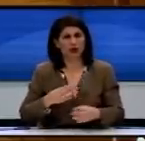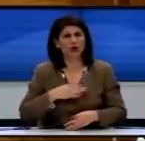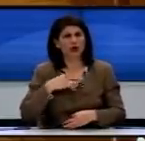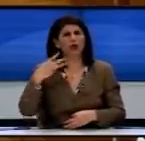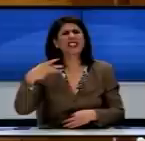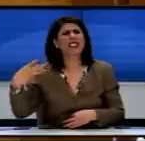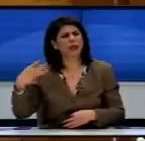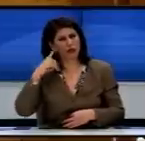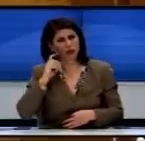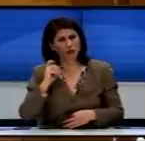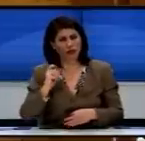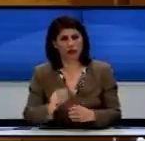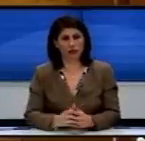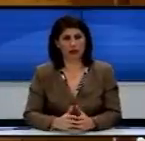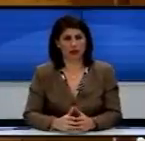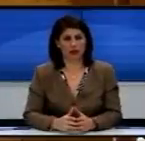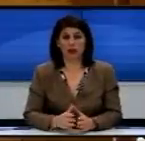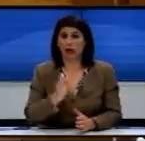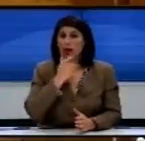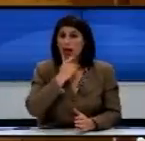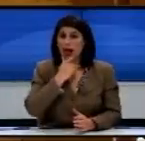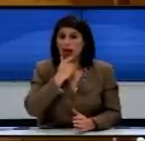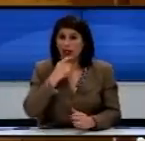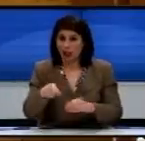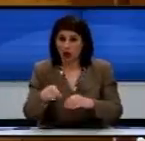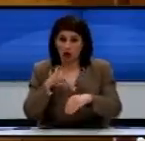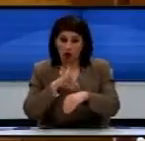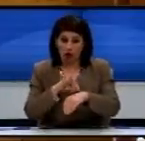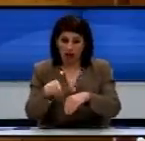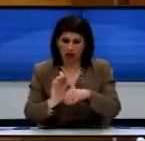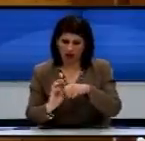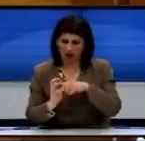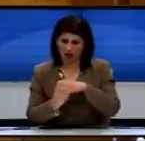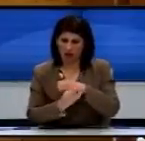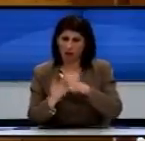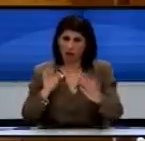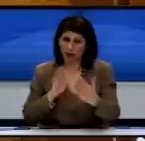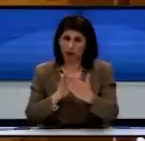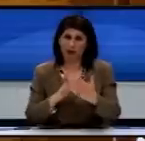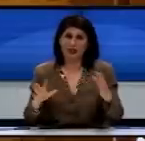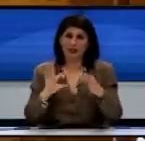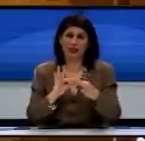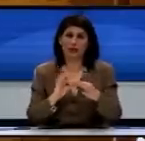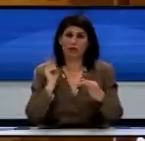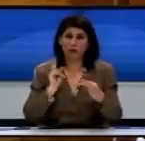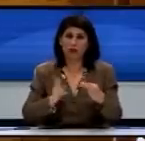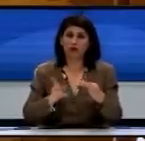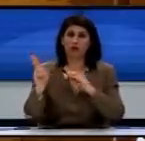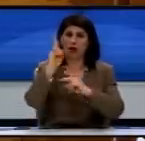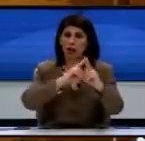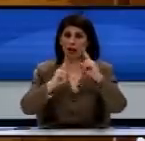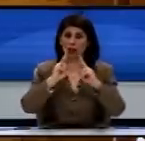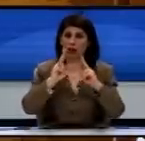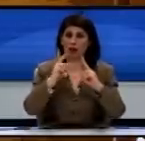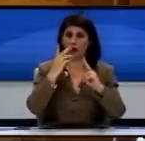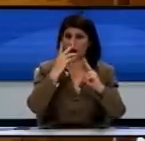Ξανθός, το στέλεχος το βρετανικό το οποίο έχουμε να αντιμετωπίσουμε σε συνδυασμό με τον κακό καιρό του Ιανουαρίου,